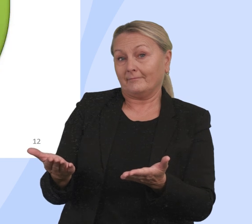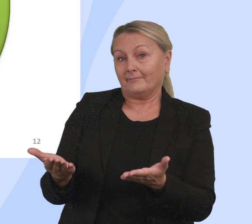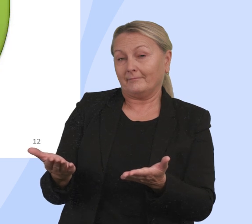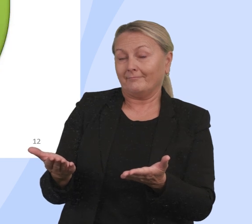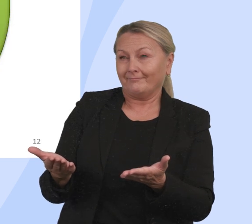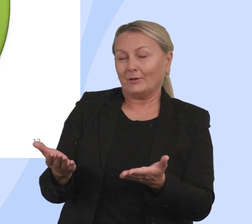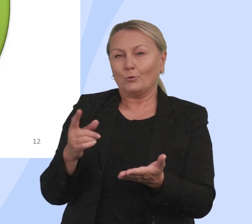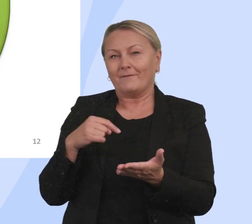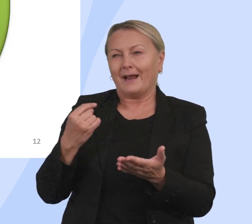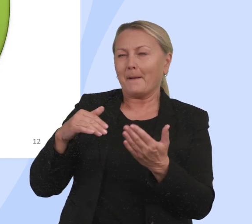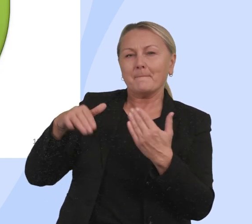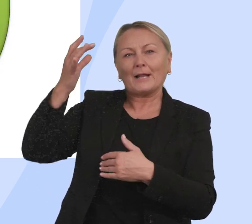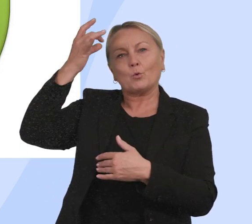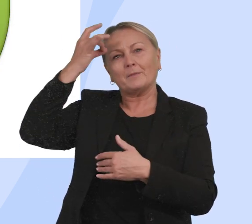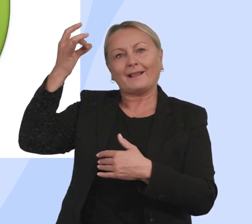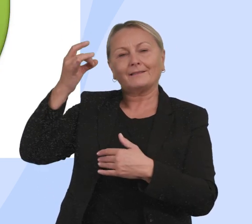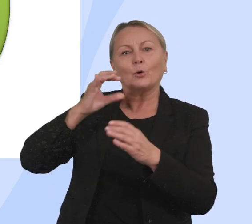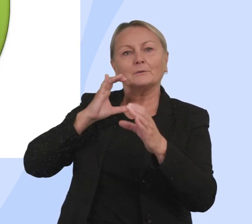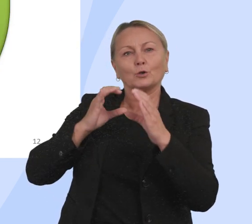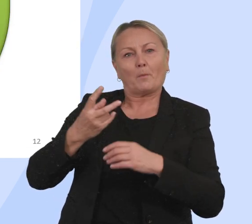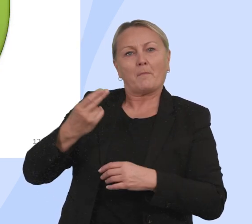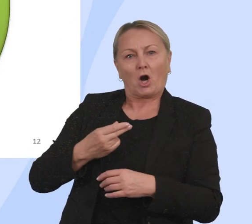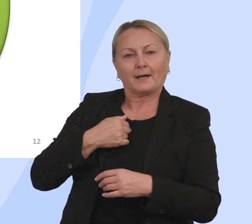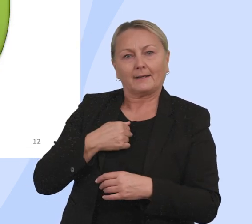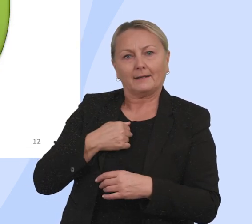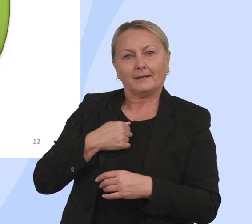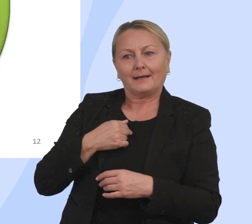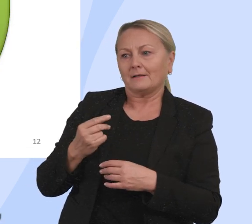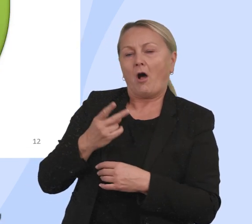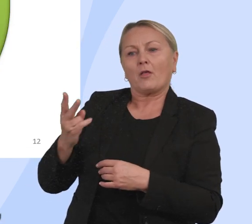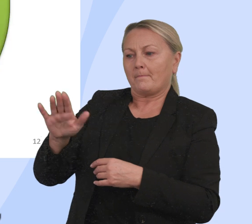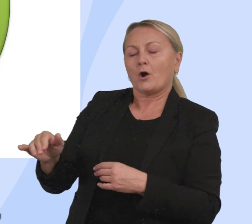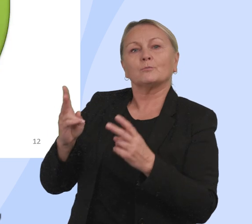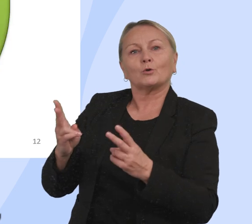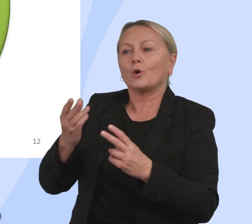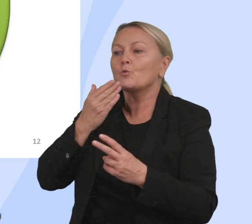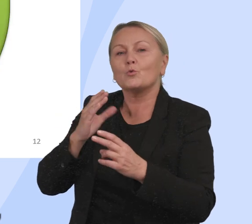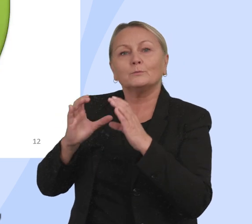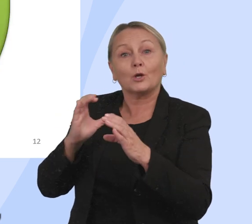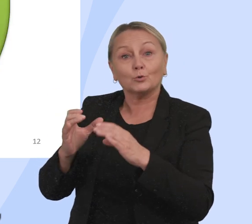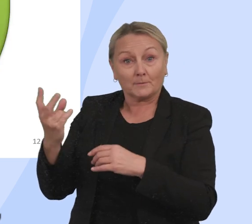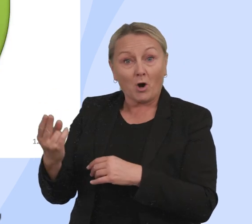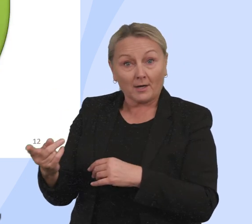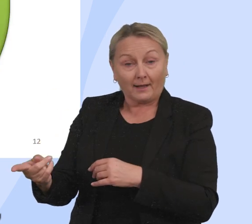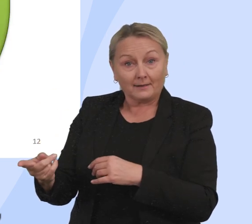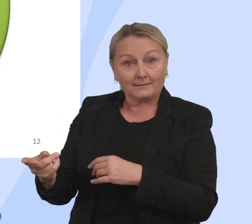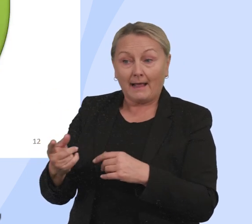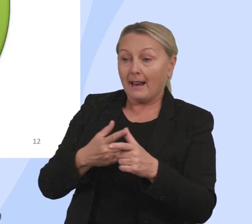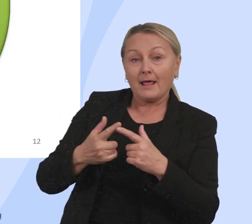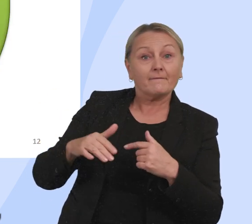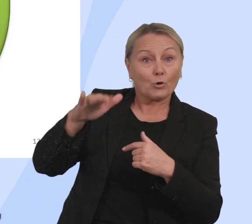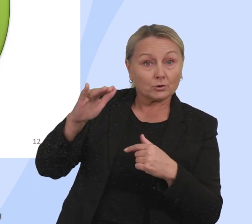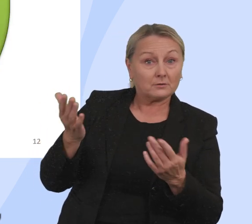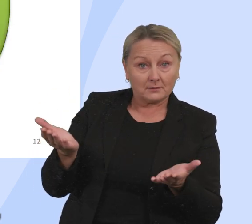kommunikationspartnere, eller et andet barn, der også er en god kommunikationspartner, viser, barn eller voksen for den sags skyld, viser, hvordan